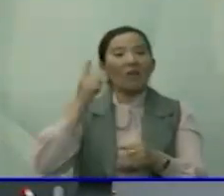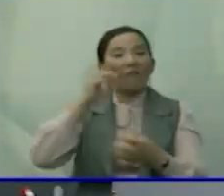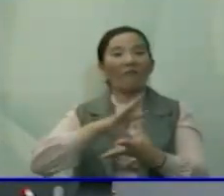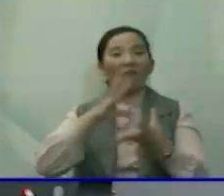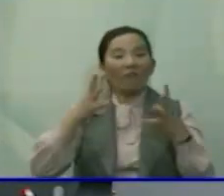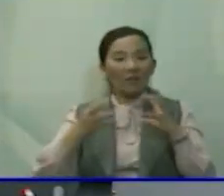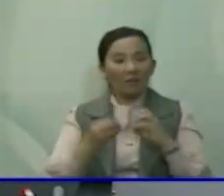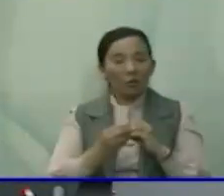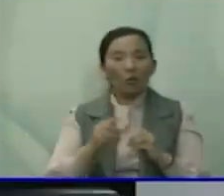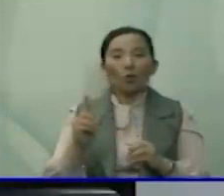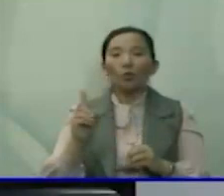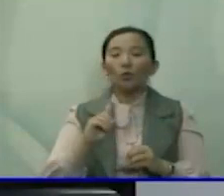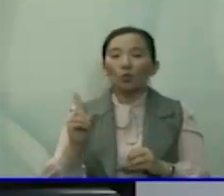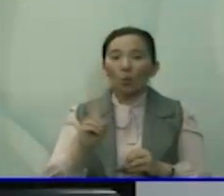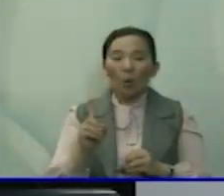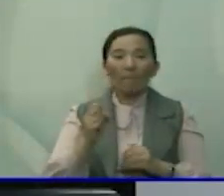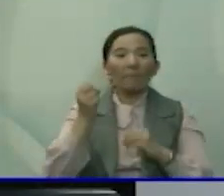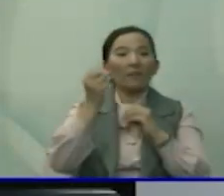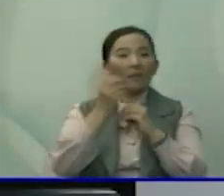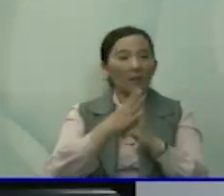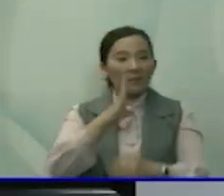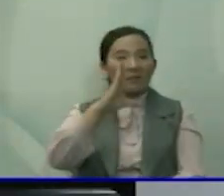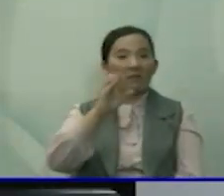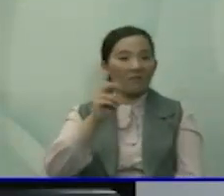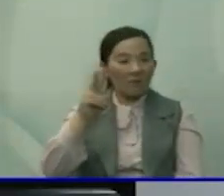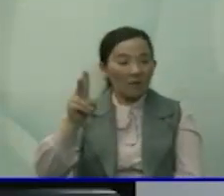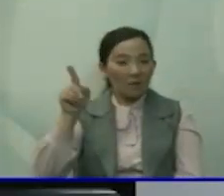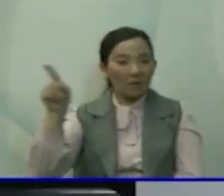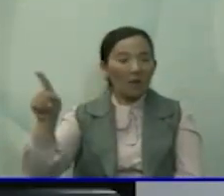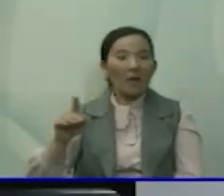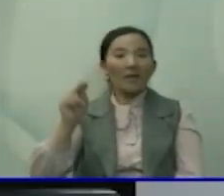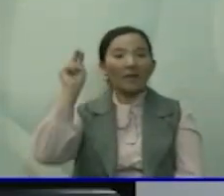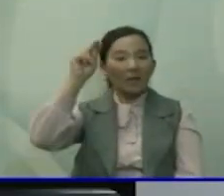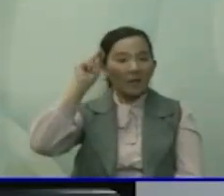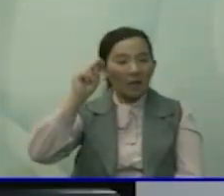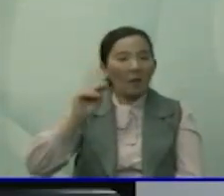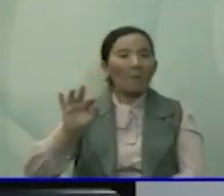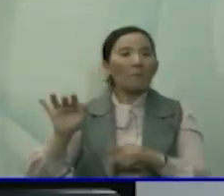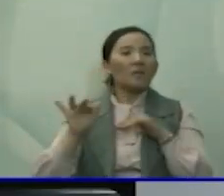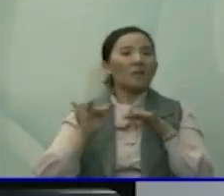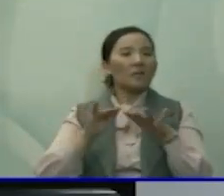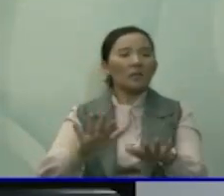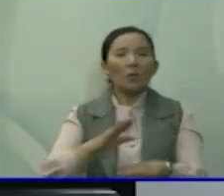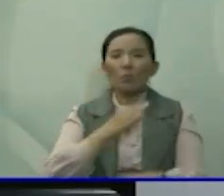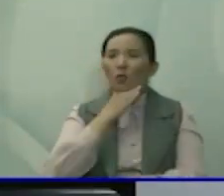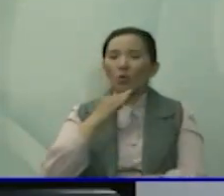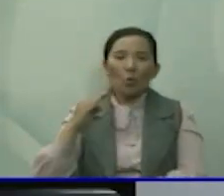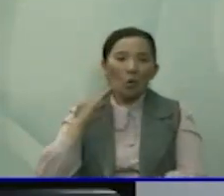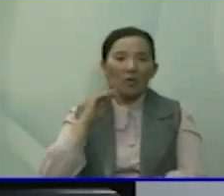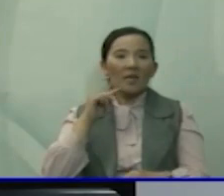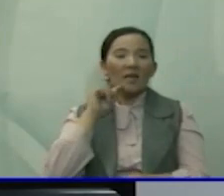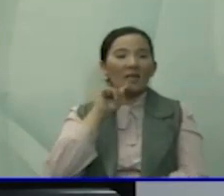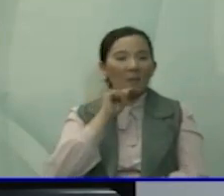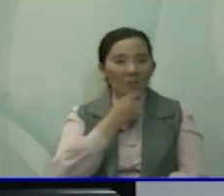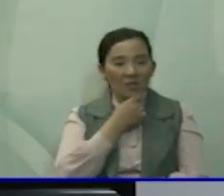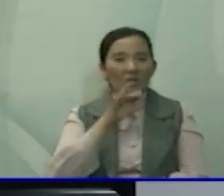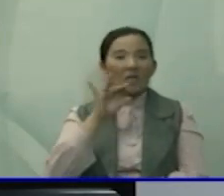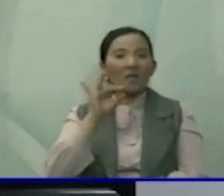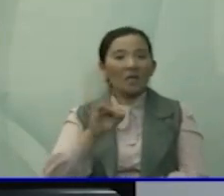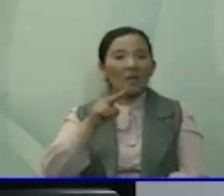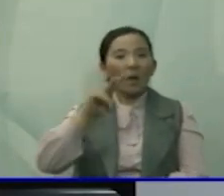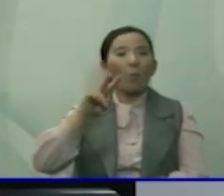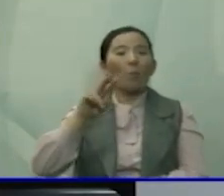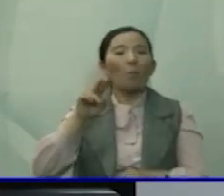к пятнадцатому веку в китай происходило множество экономических и политических изменений